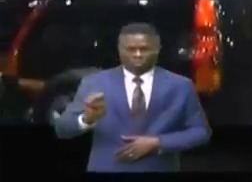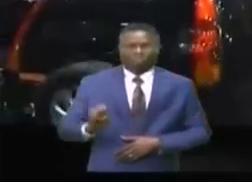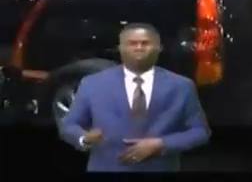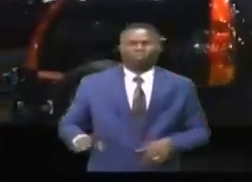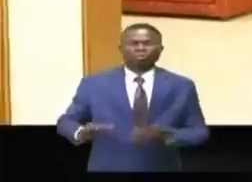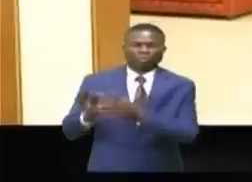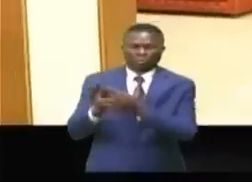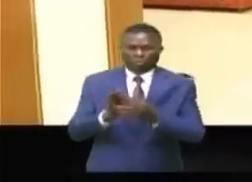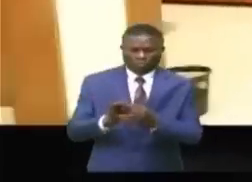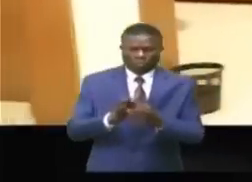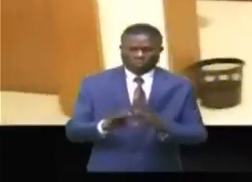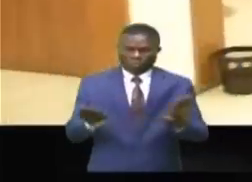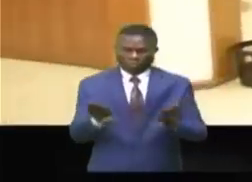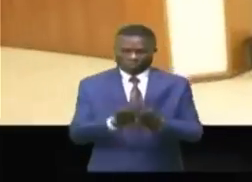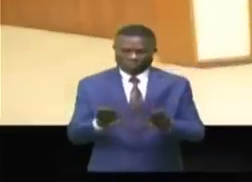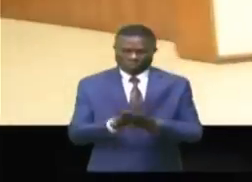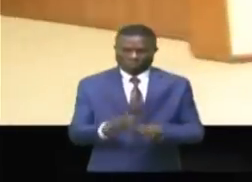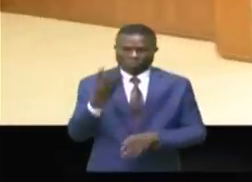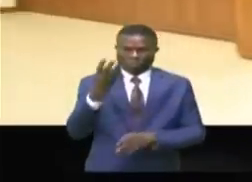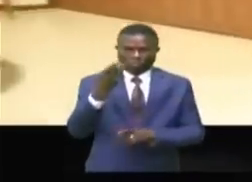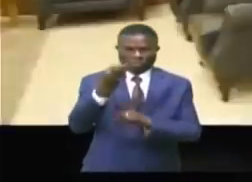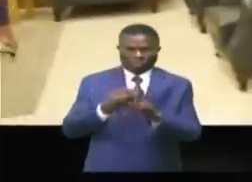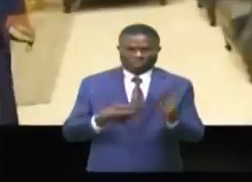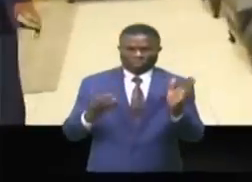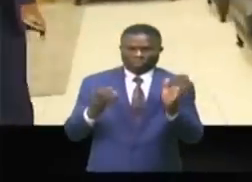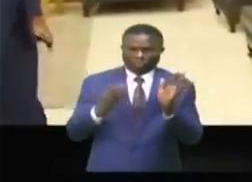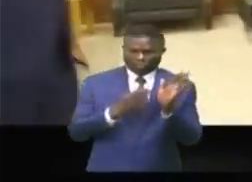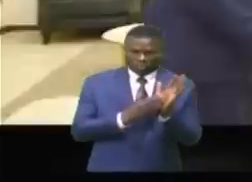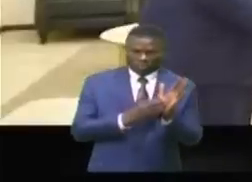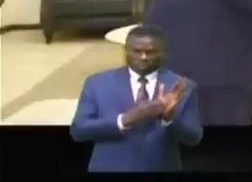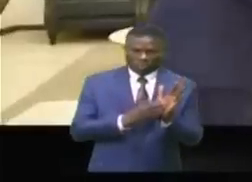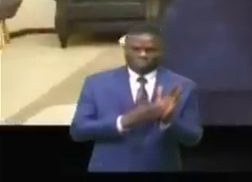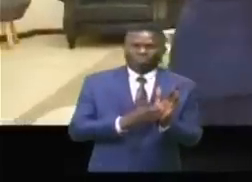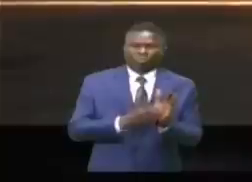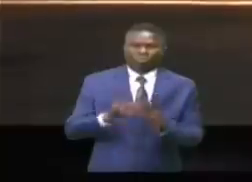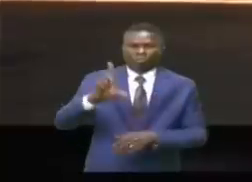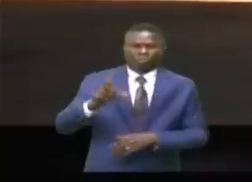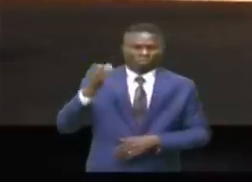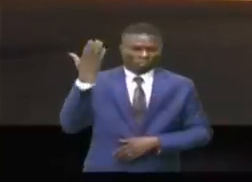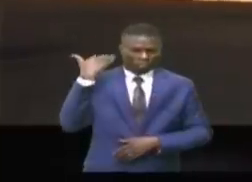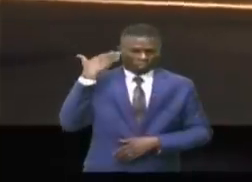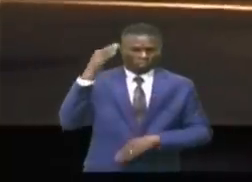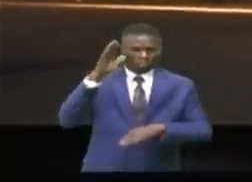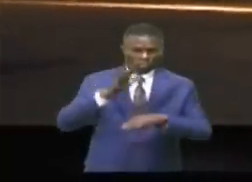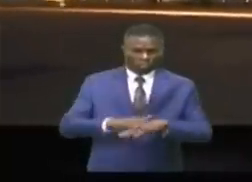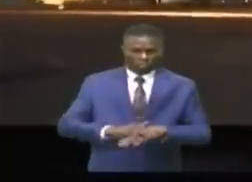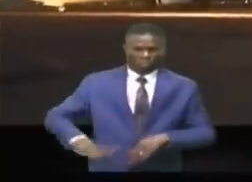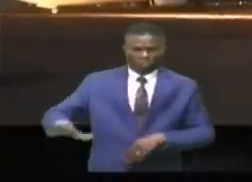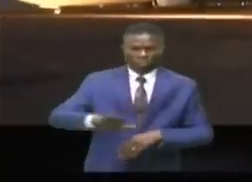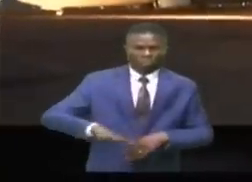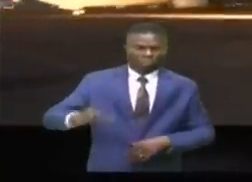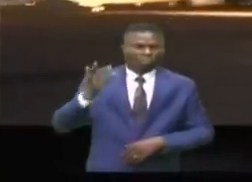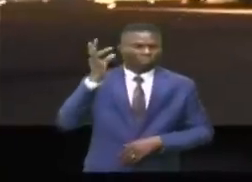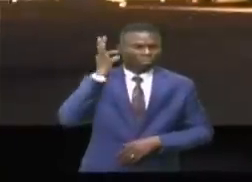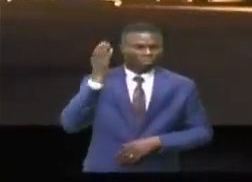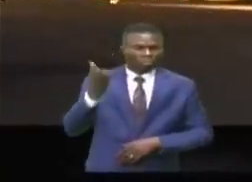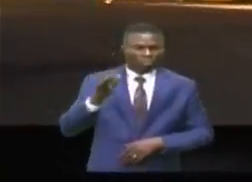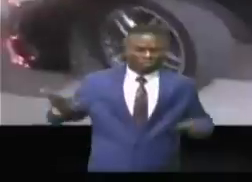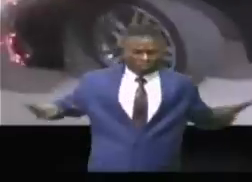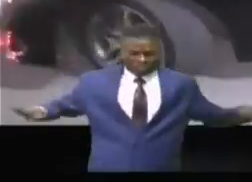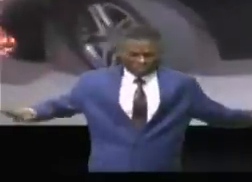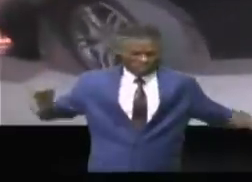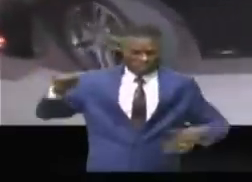du 4-5 septembre 2023 que le chef du gouvernement a foulé le sol de Nairobi. À l'aéroport